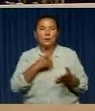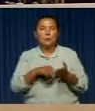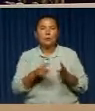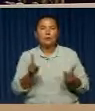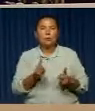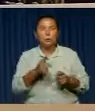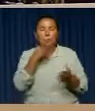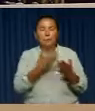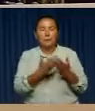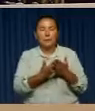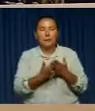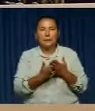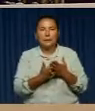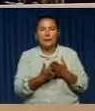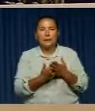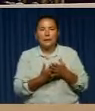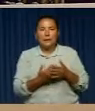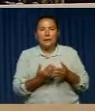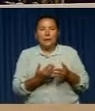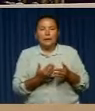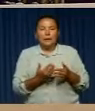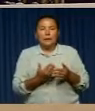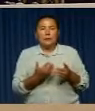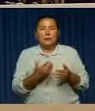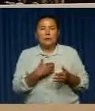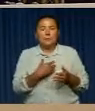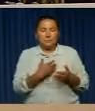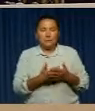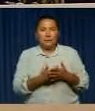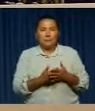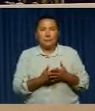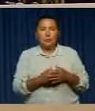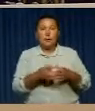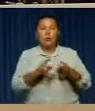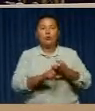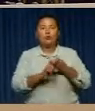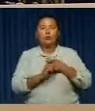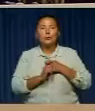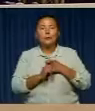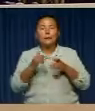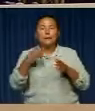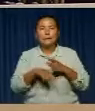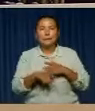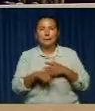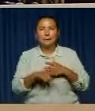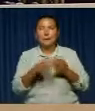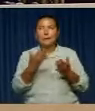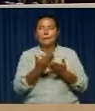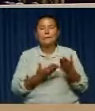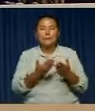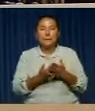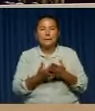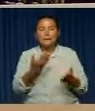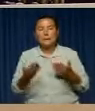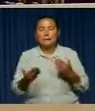Біріншіден көрерменнің жаңа сыңымыз болатын болар, енді жүктіліктің кезеңін білуім керек. Егер сіз